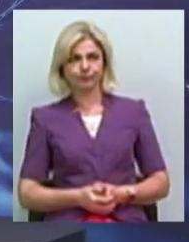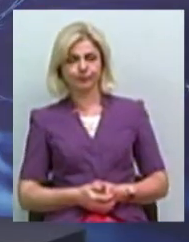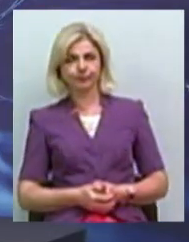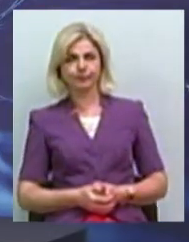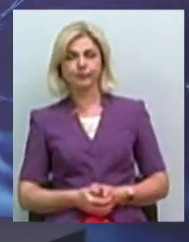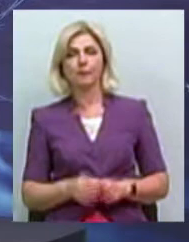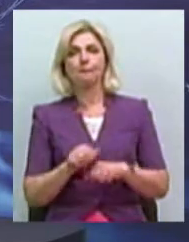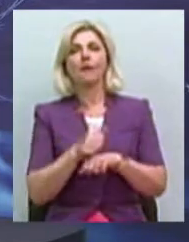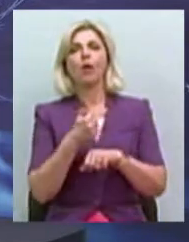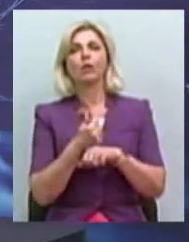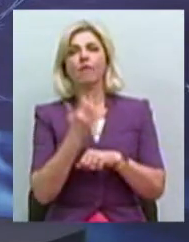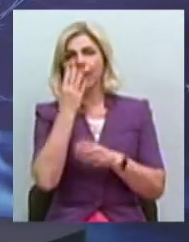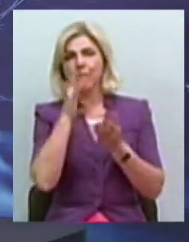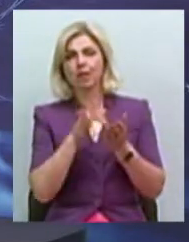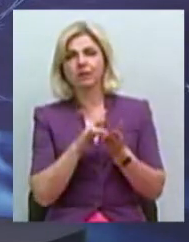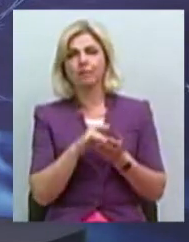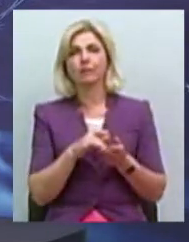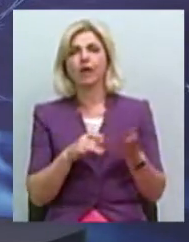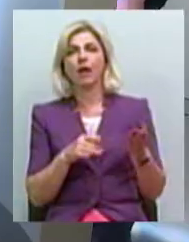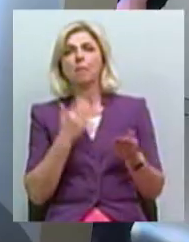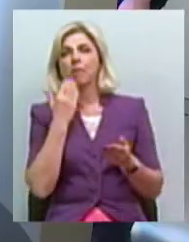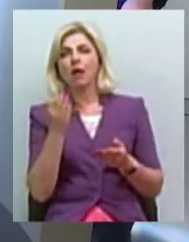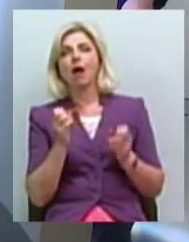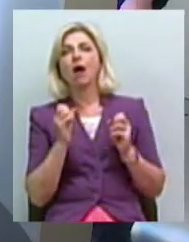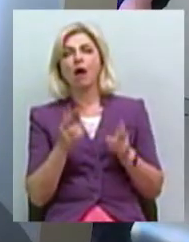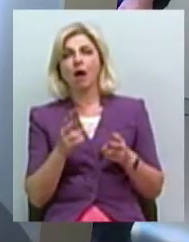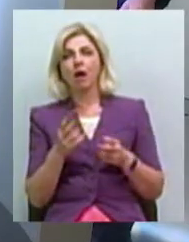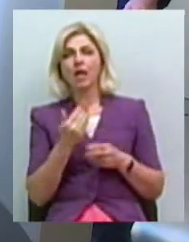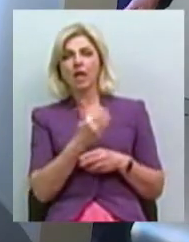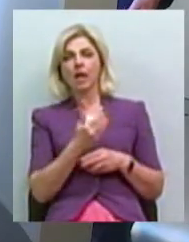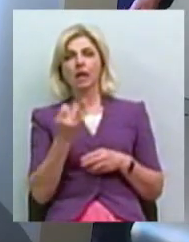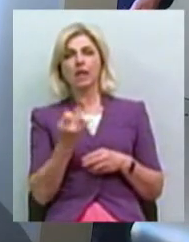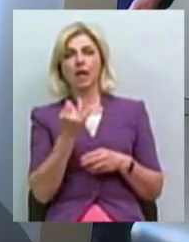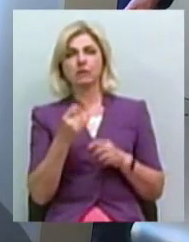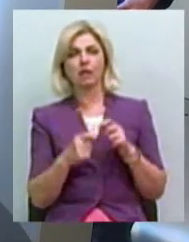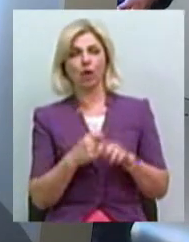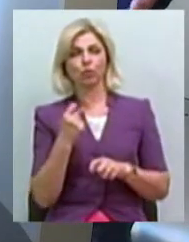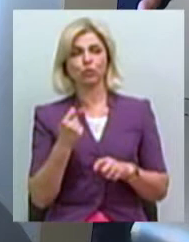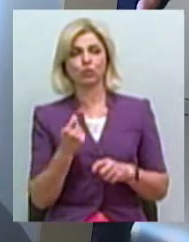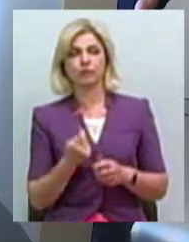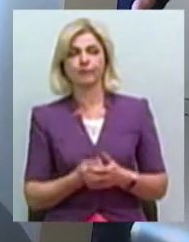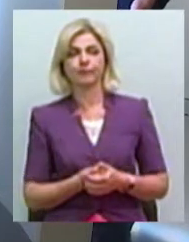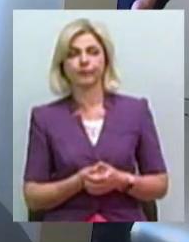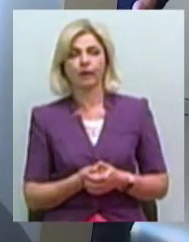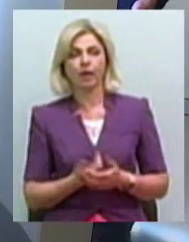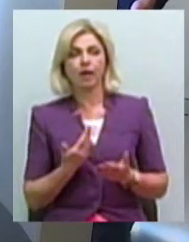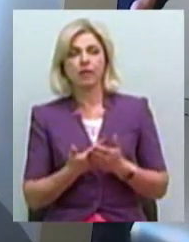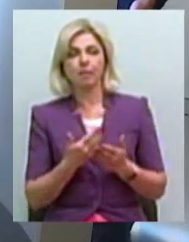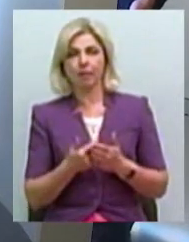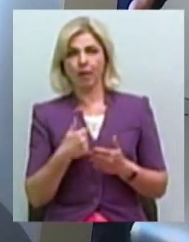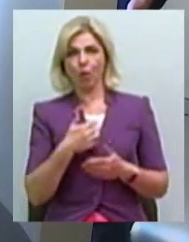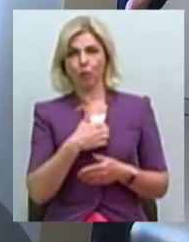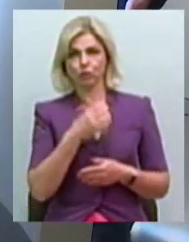Головна мета об'єднання... Як саме їх інтереси порушуються цим варіантом? Що я хочу, наприклад, сказати